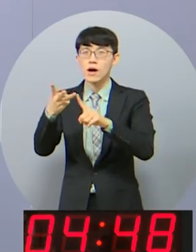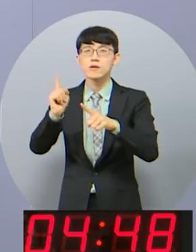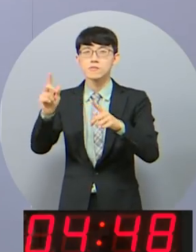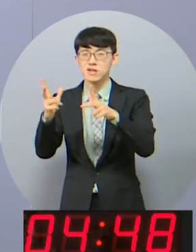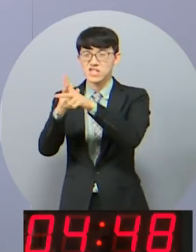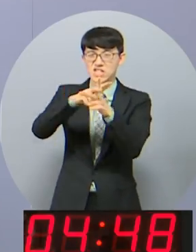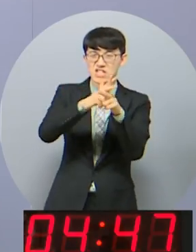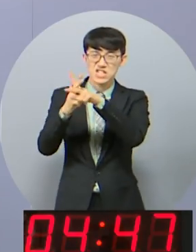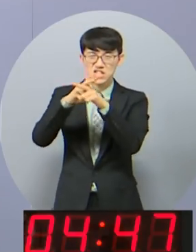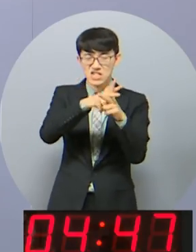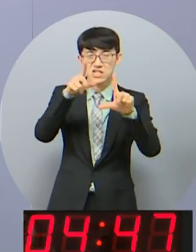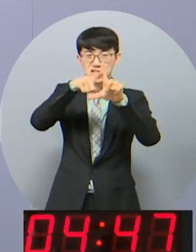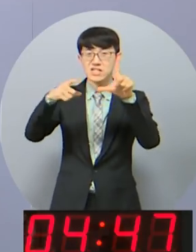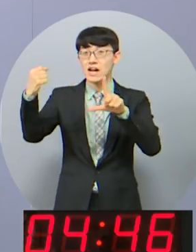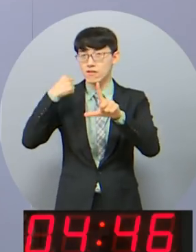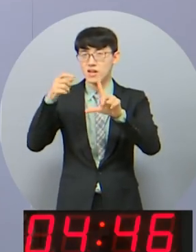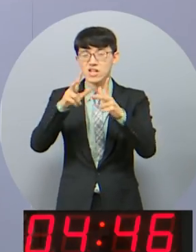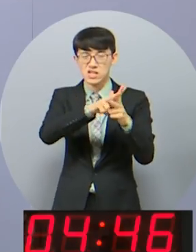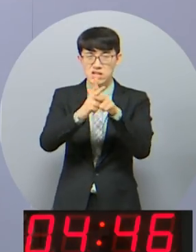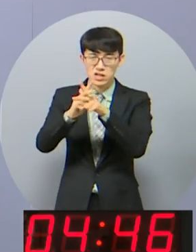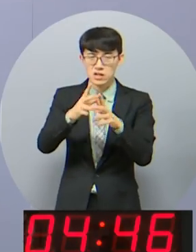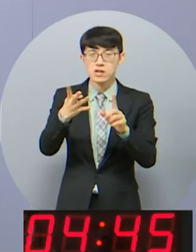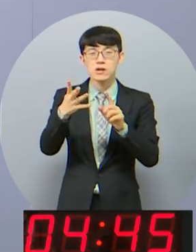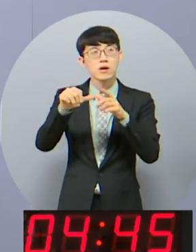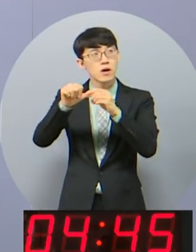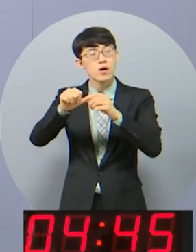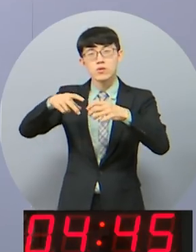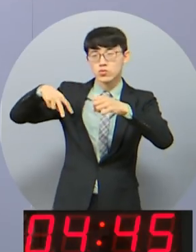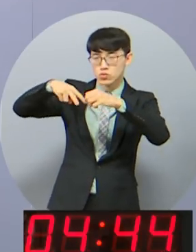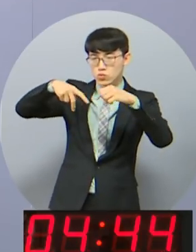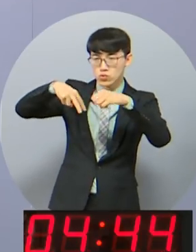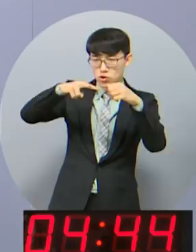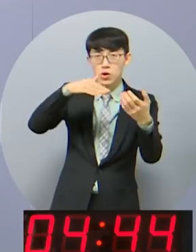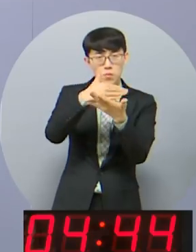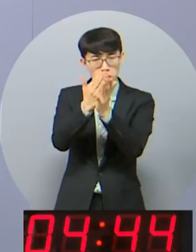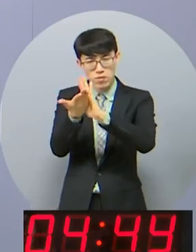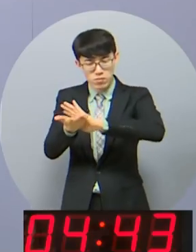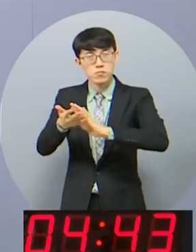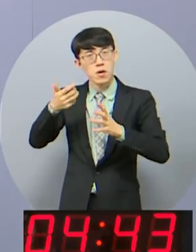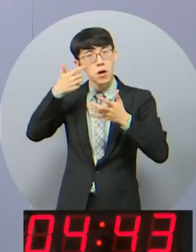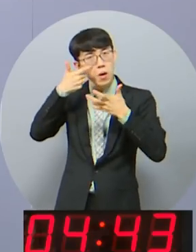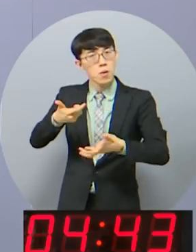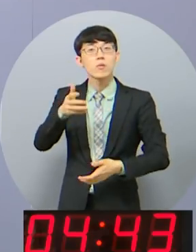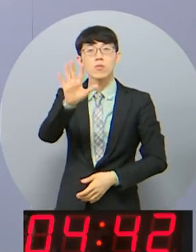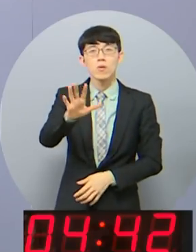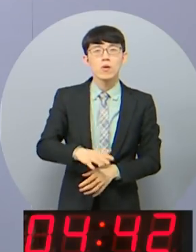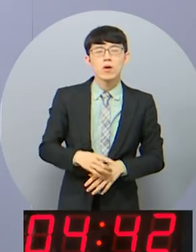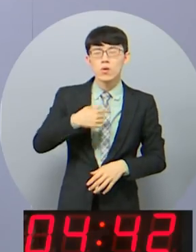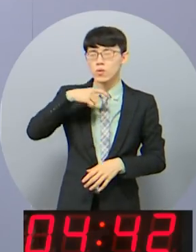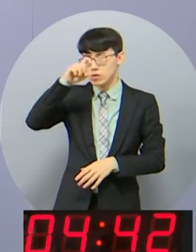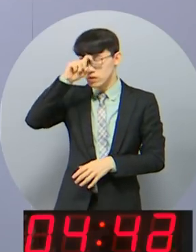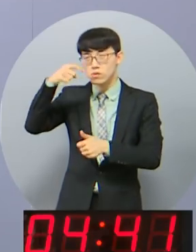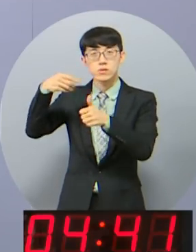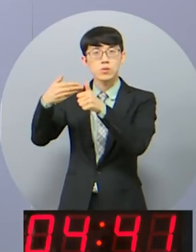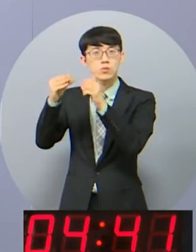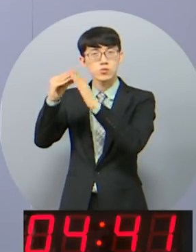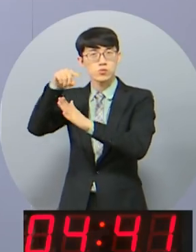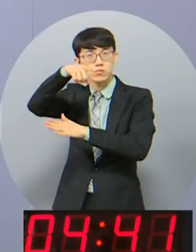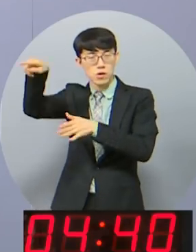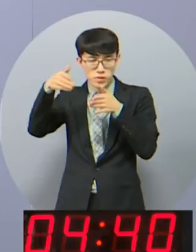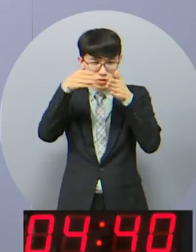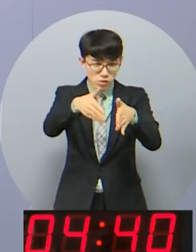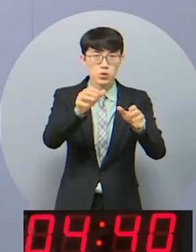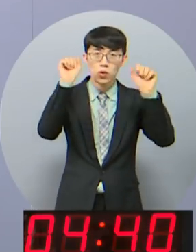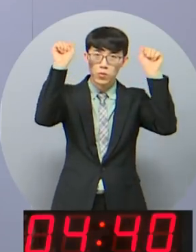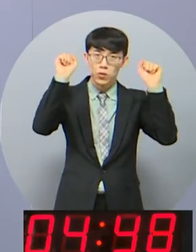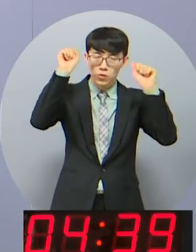以及我们的足球，都是一些重点项目。宇恩希望教育局在培养优秀运动人才的选